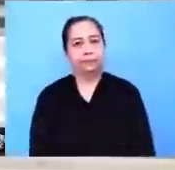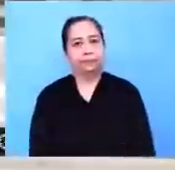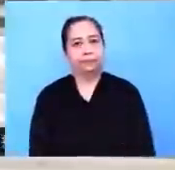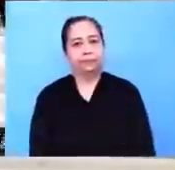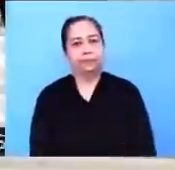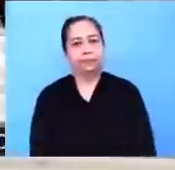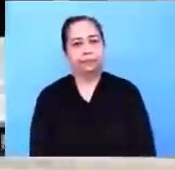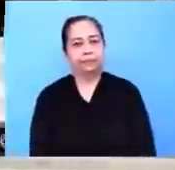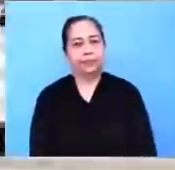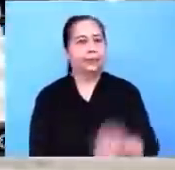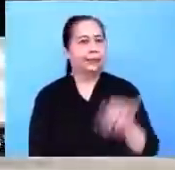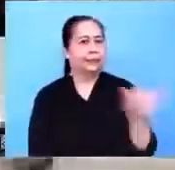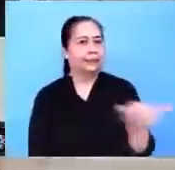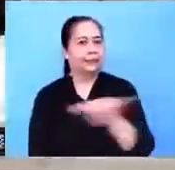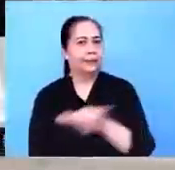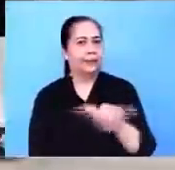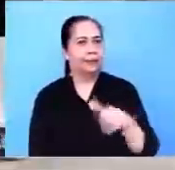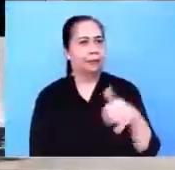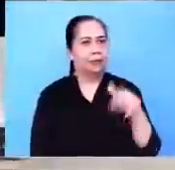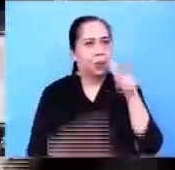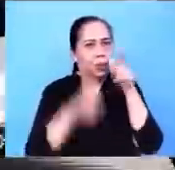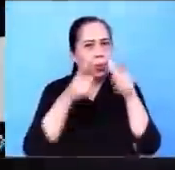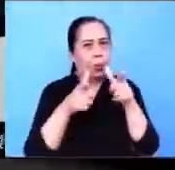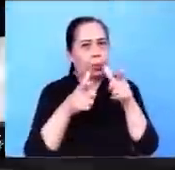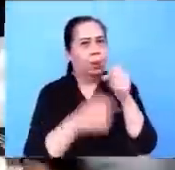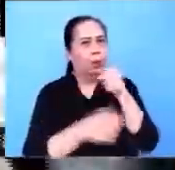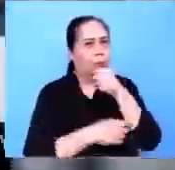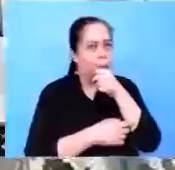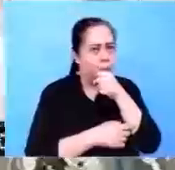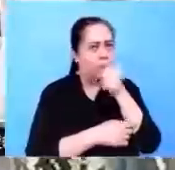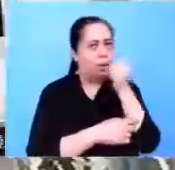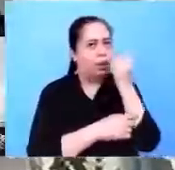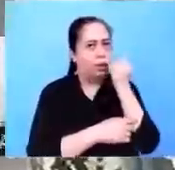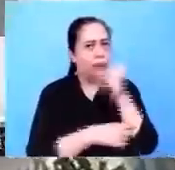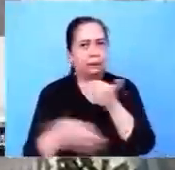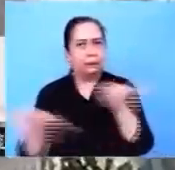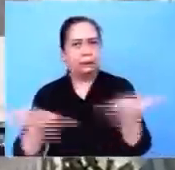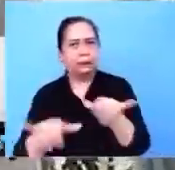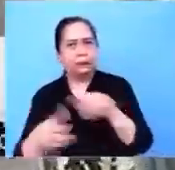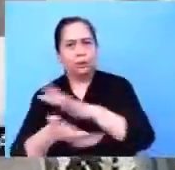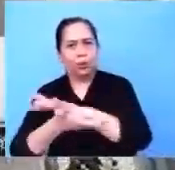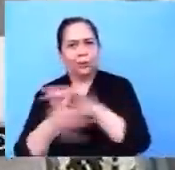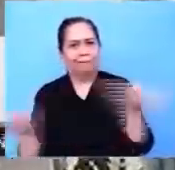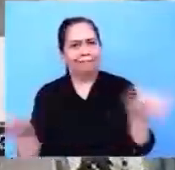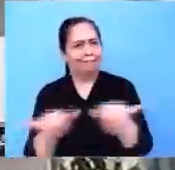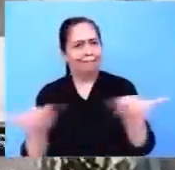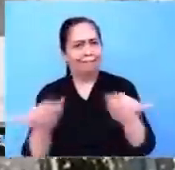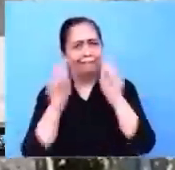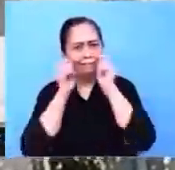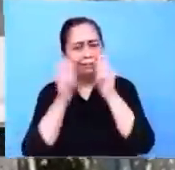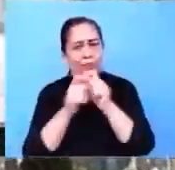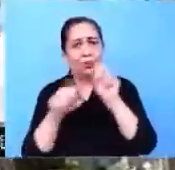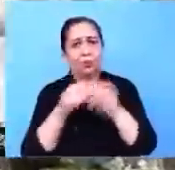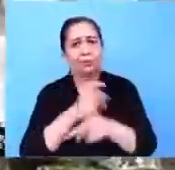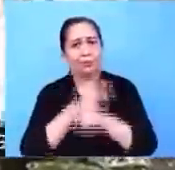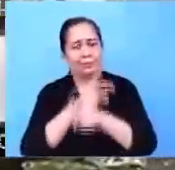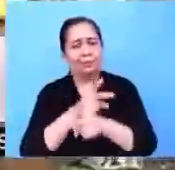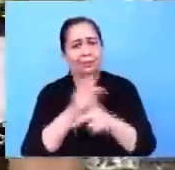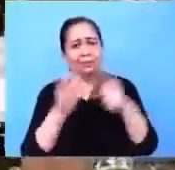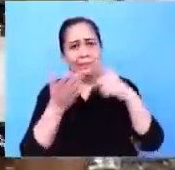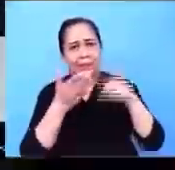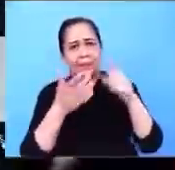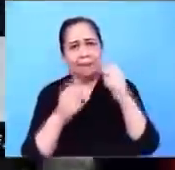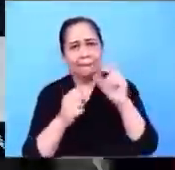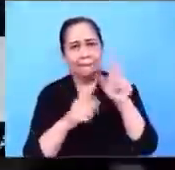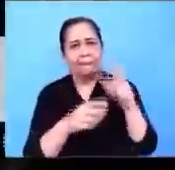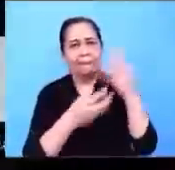Magkapareho raw kasi ang sintomas ng simpleng ubo o sipon sa sintomas ng COVID-19. Kaya dapat maagapan at makumpirma